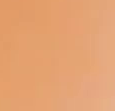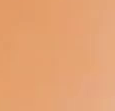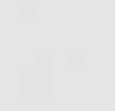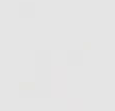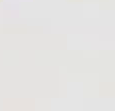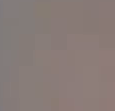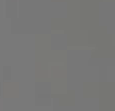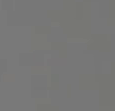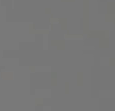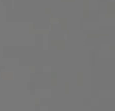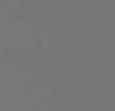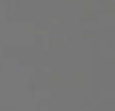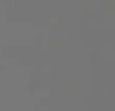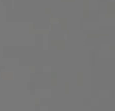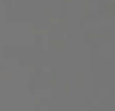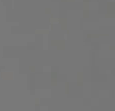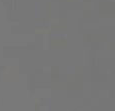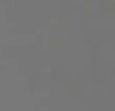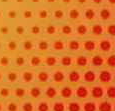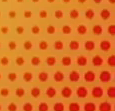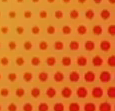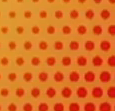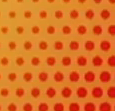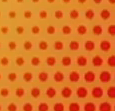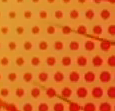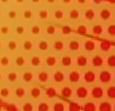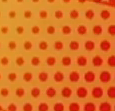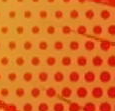Ano man ang sumbong na dala, basta alam